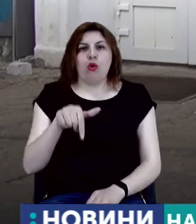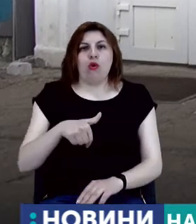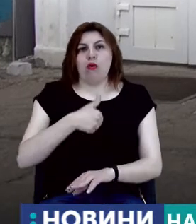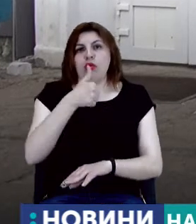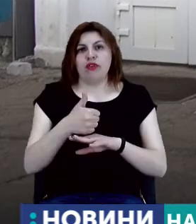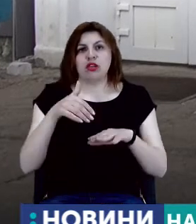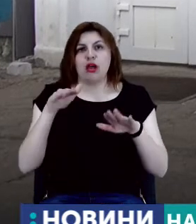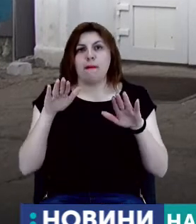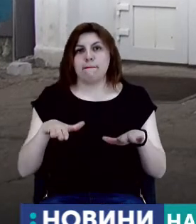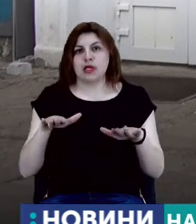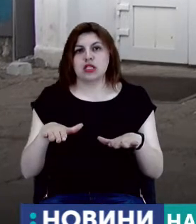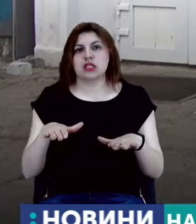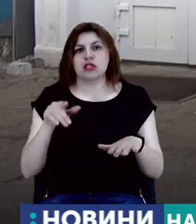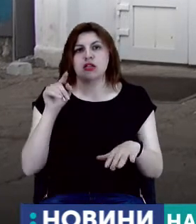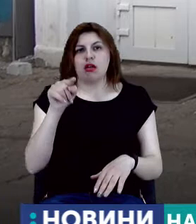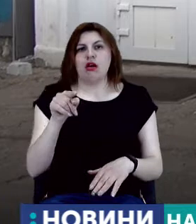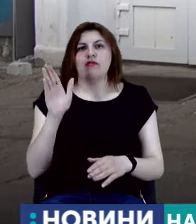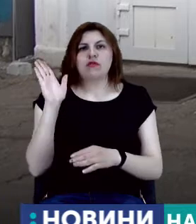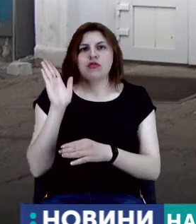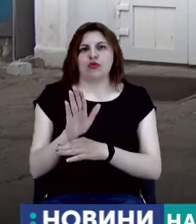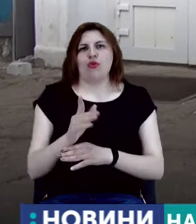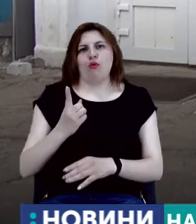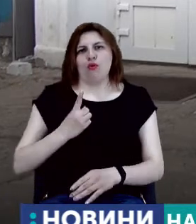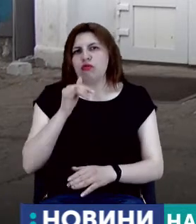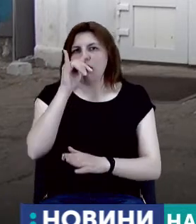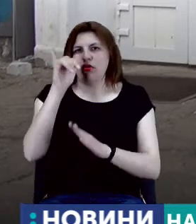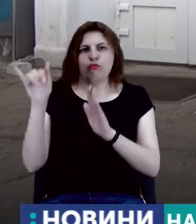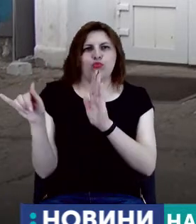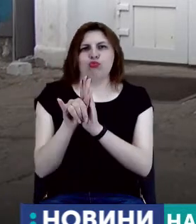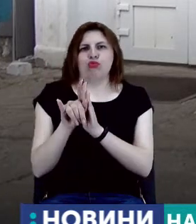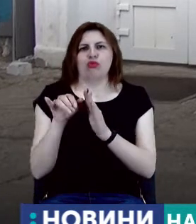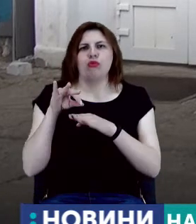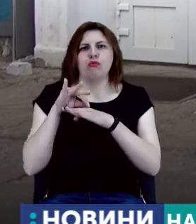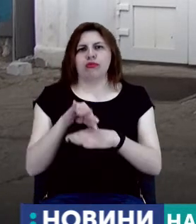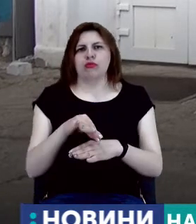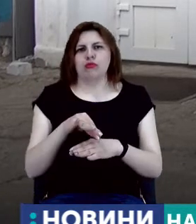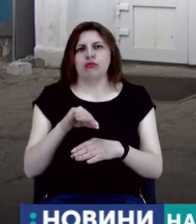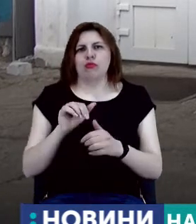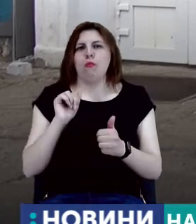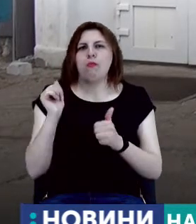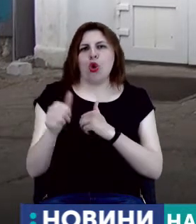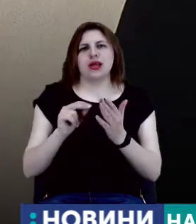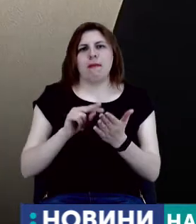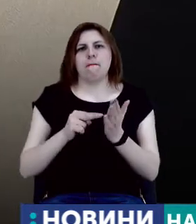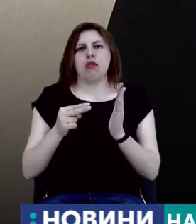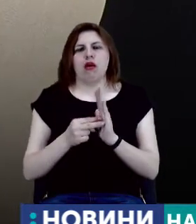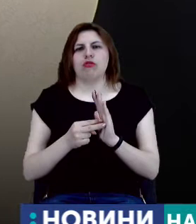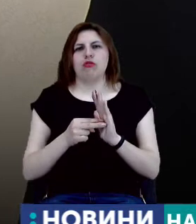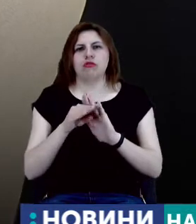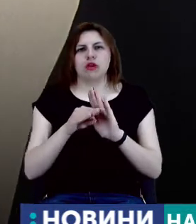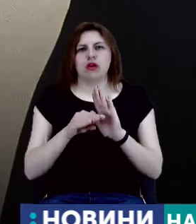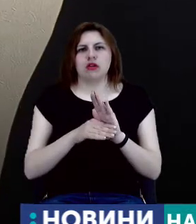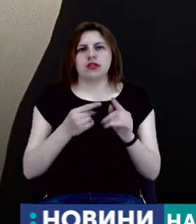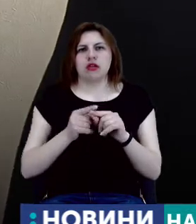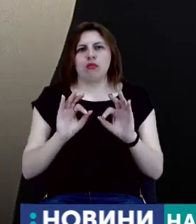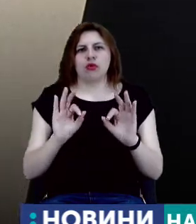дав розпорядження охороні не допускати нас до проведення позапланового заходу. Це нам пояснив охоронець. За кілька годин